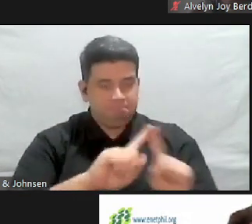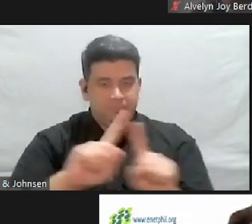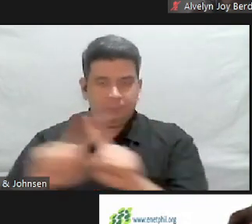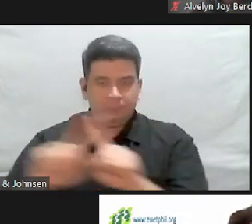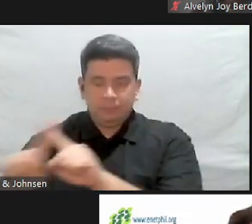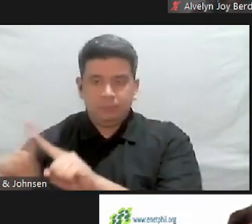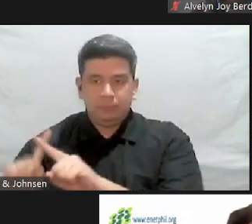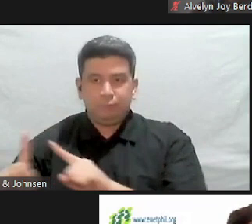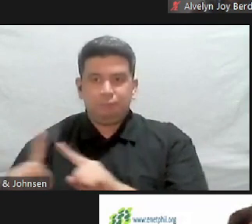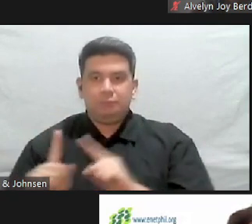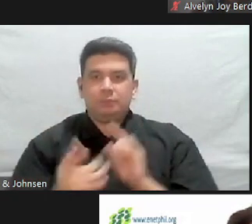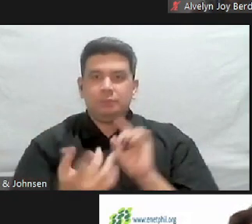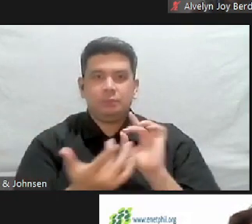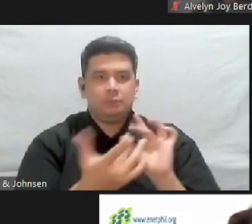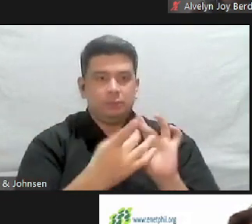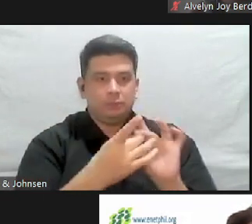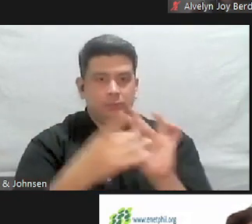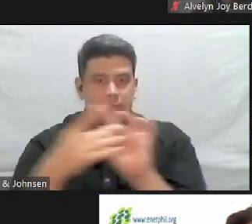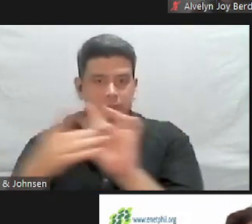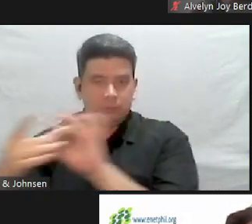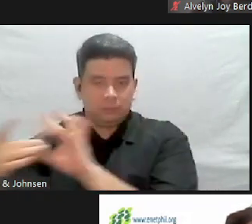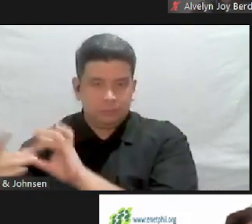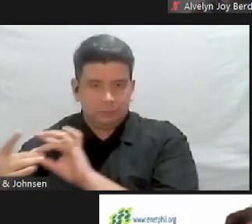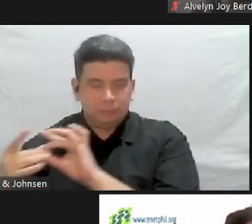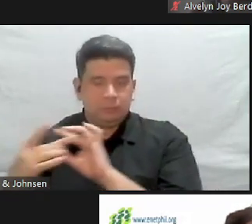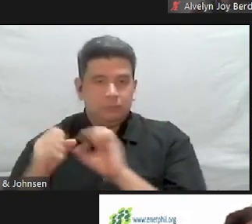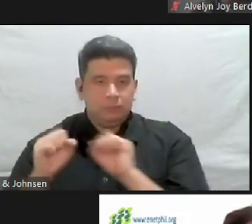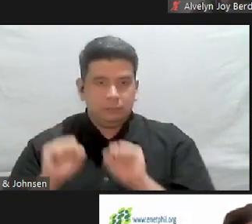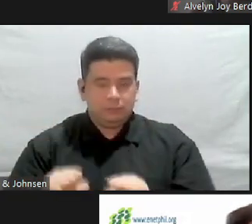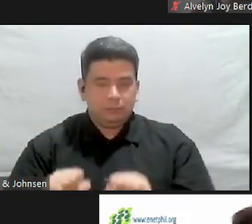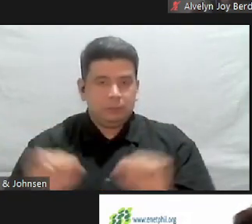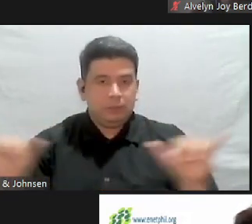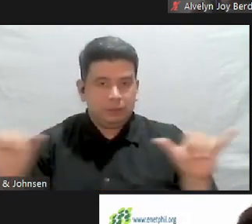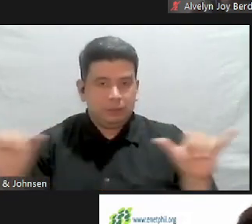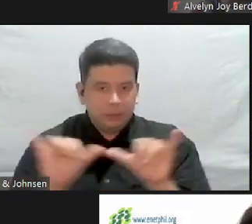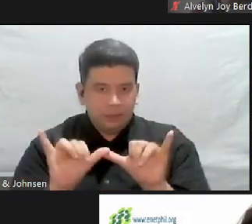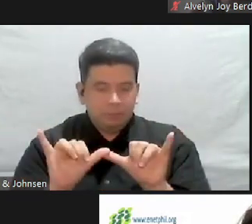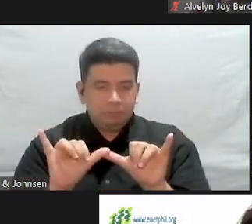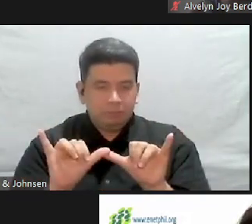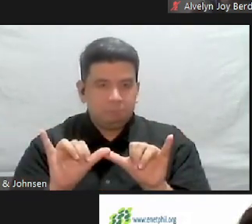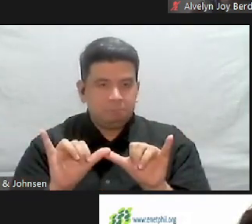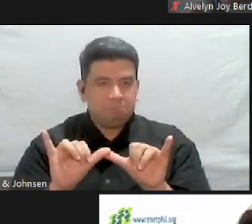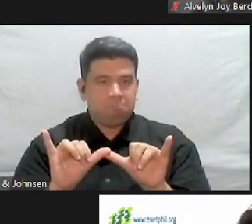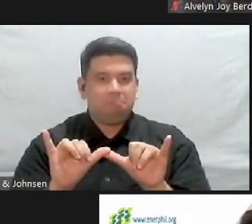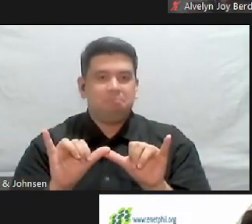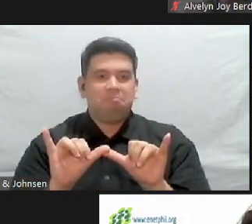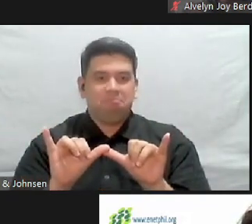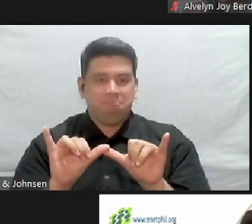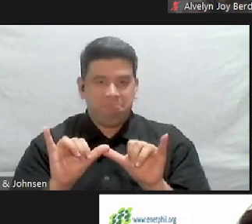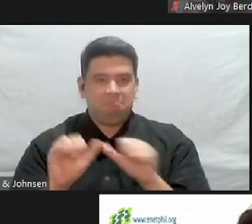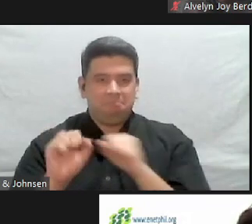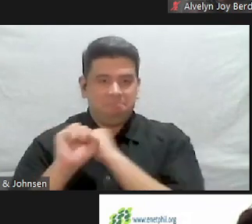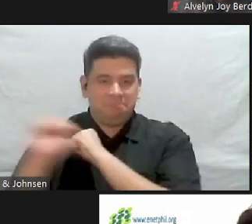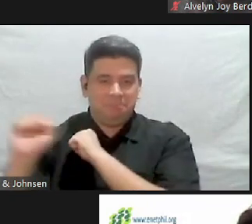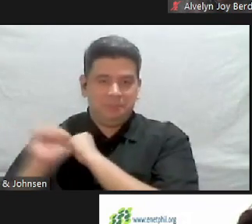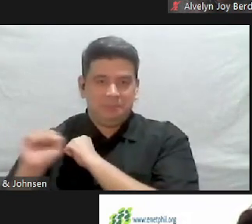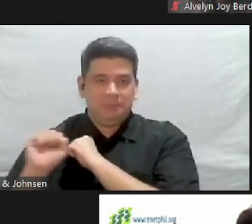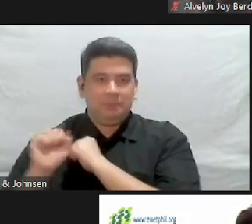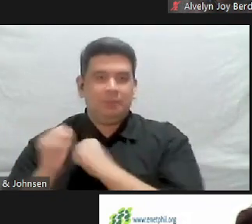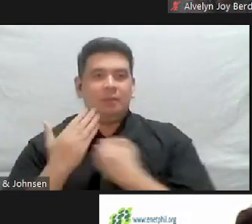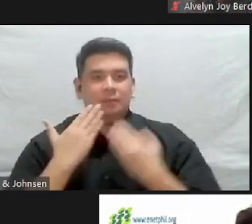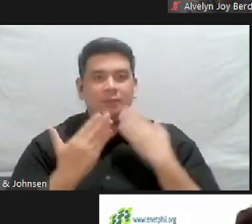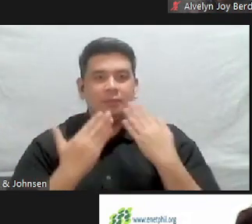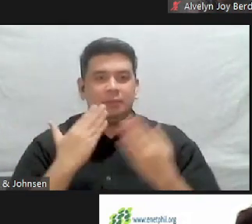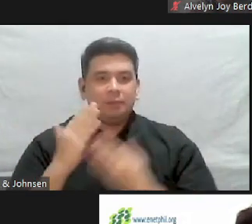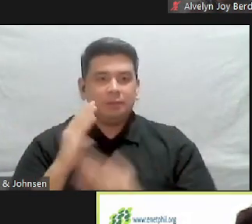katulad na pagsisikap, no, dito sa ating kamaynilaan. Yun lang po. Maraming salamat uli, Ma'am Chet.